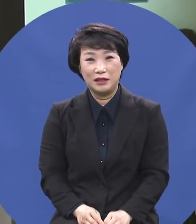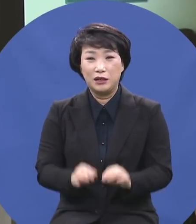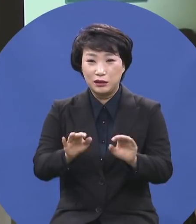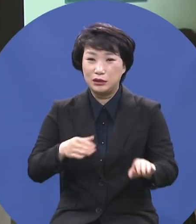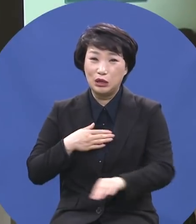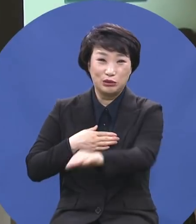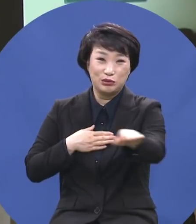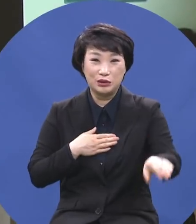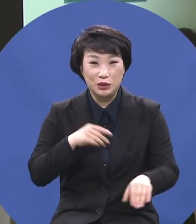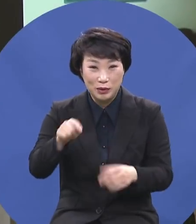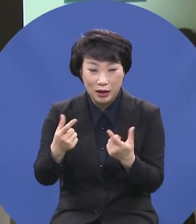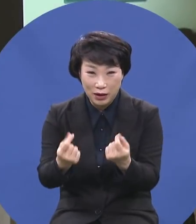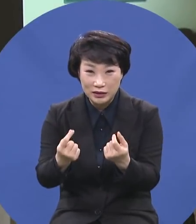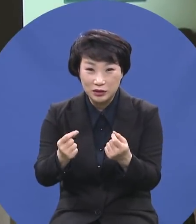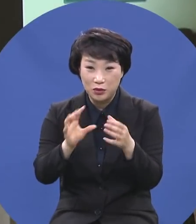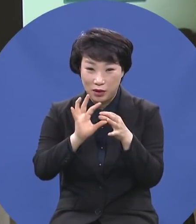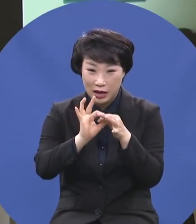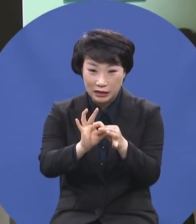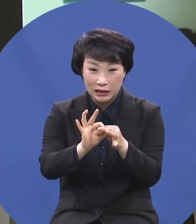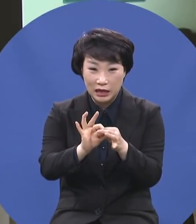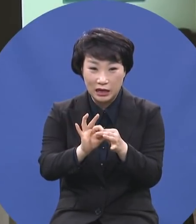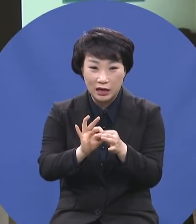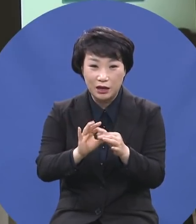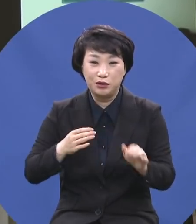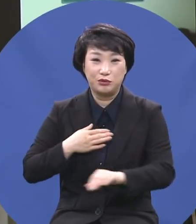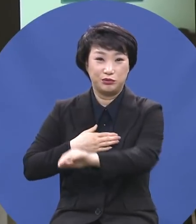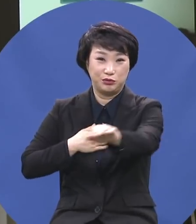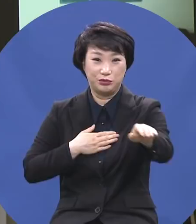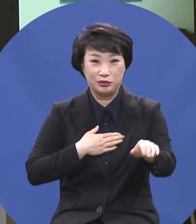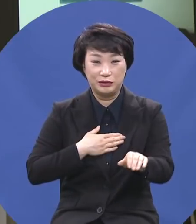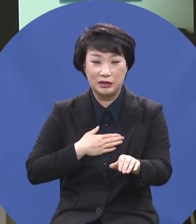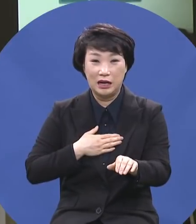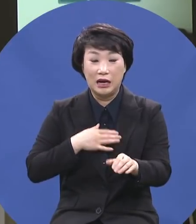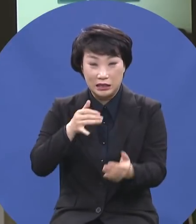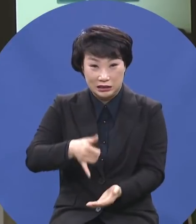근데 우리는 그런 관계 속에서 얼마나